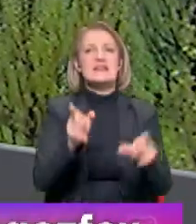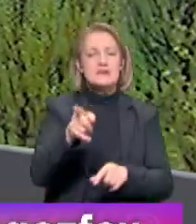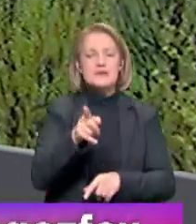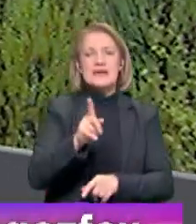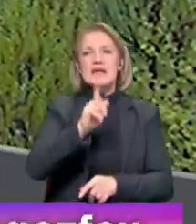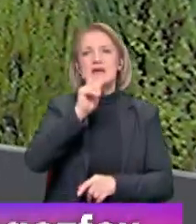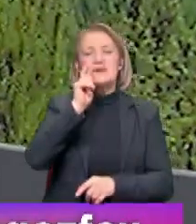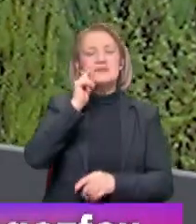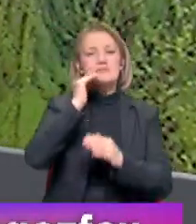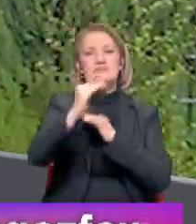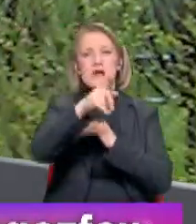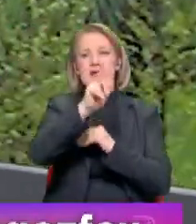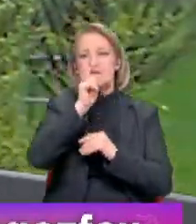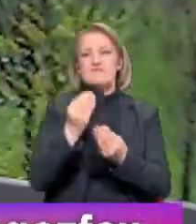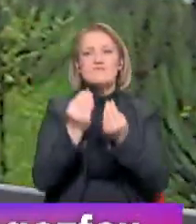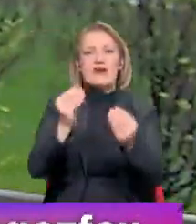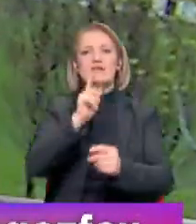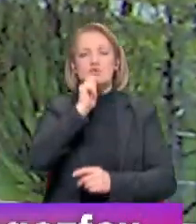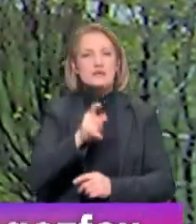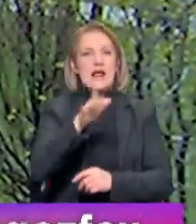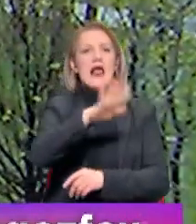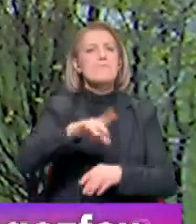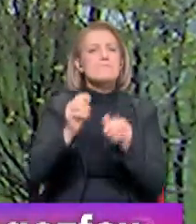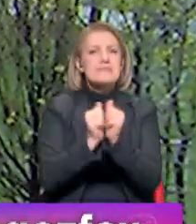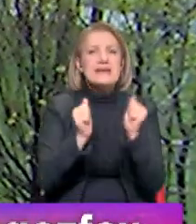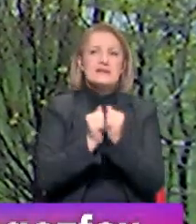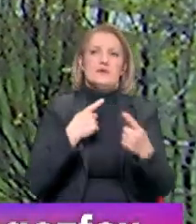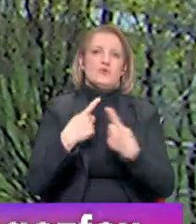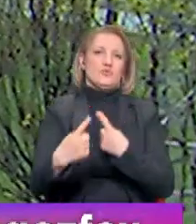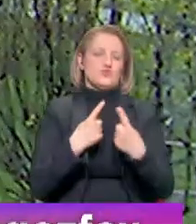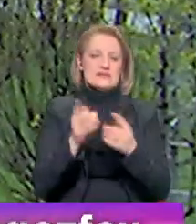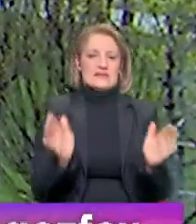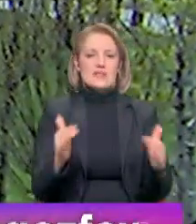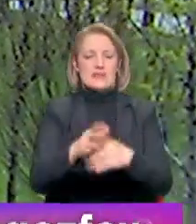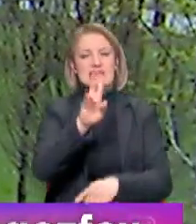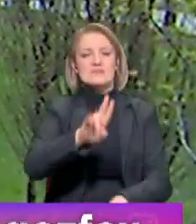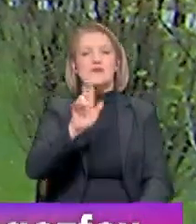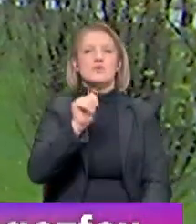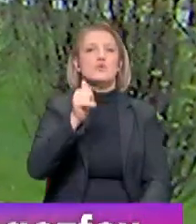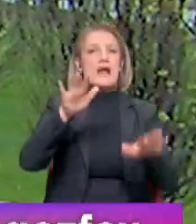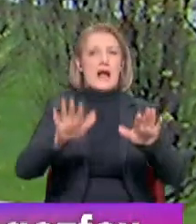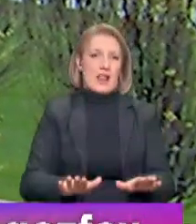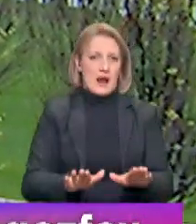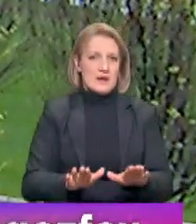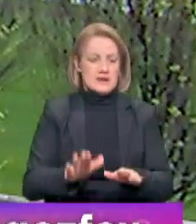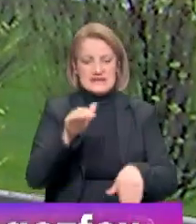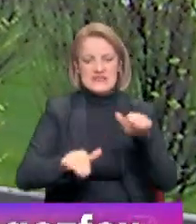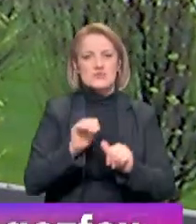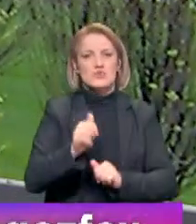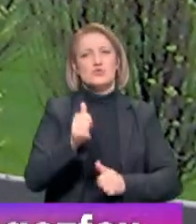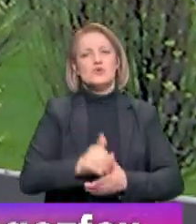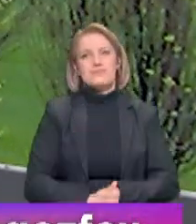vermiş olduğu sözler, hepsini birlikte ele alacağız, değerlendireceğiz ve sandığa 27 gün kala seçim